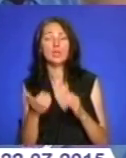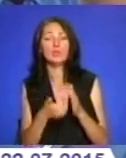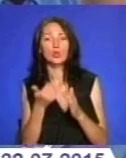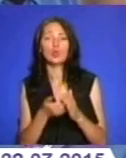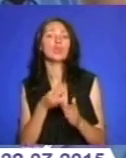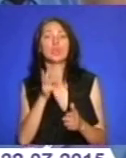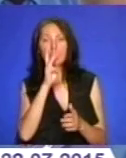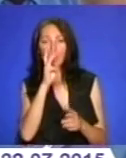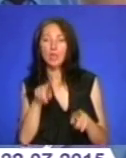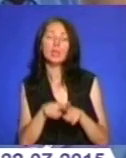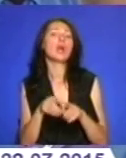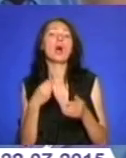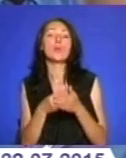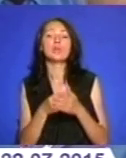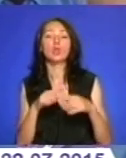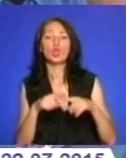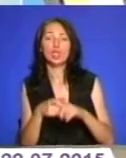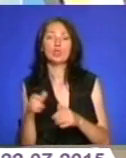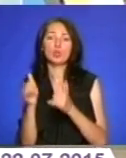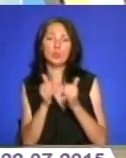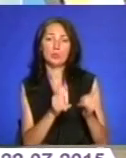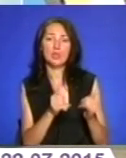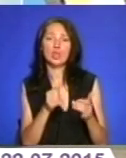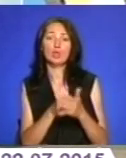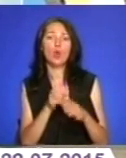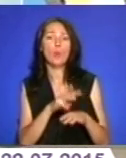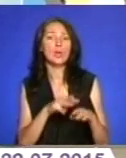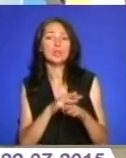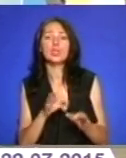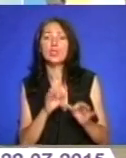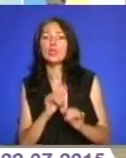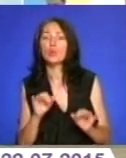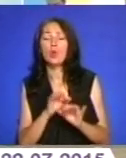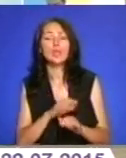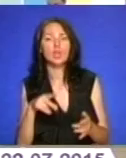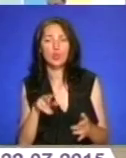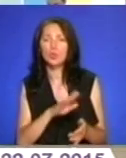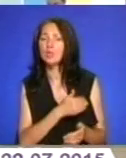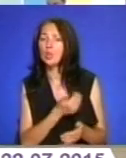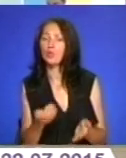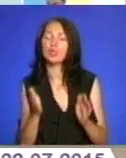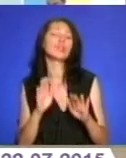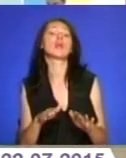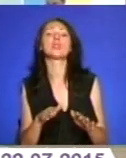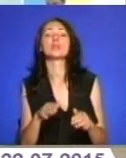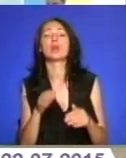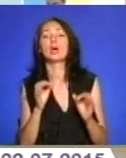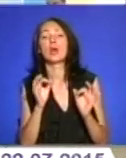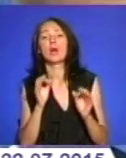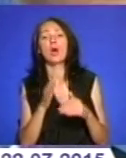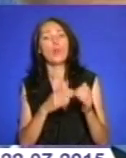гідної зарплати та матеріально-технічного забезпечення до міліції ніколи не йдуть або не хочуть залишатися справжні